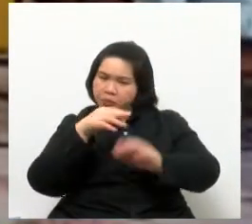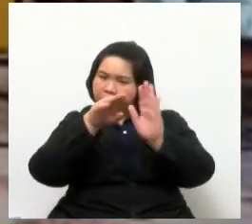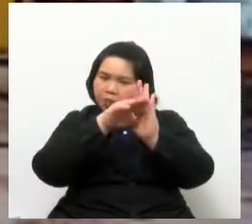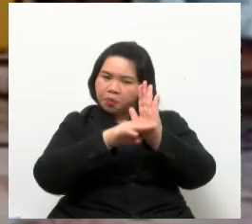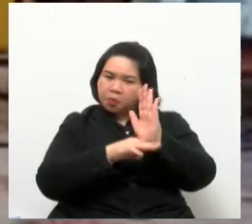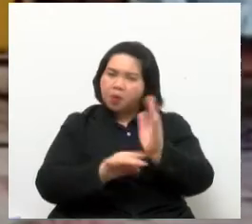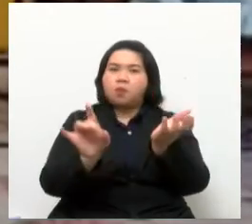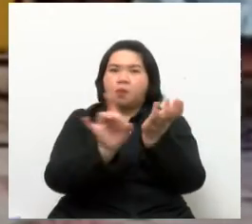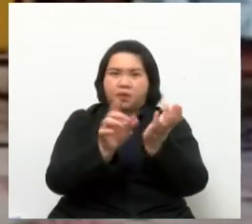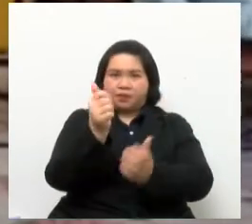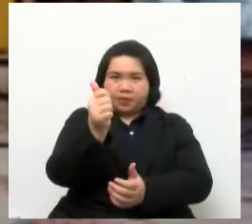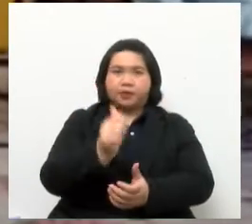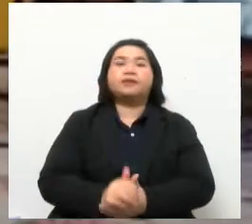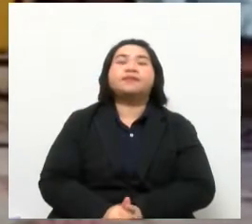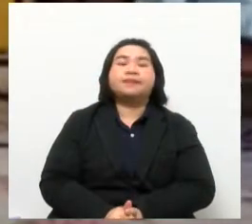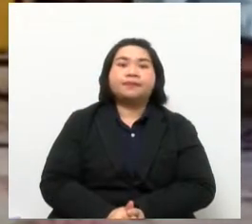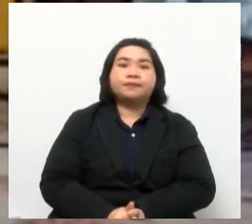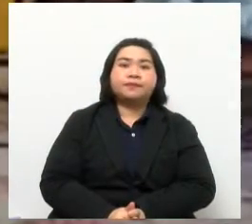า